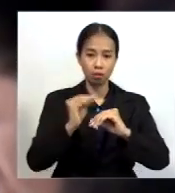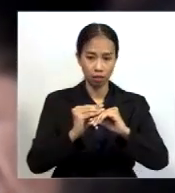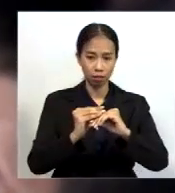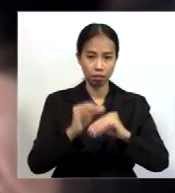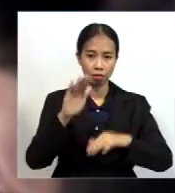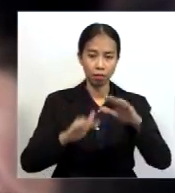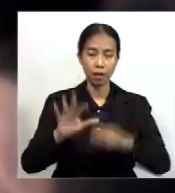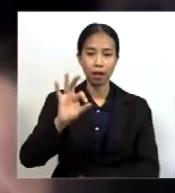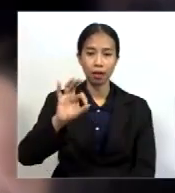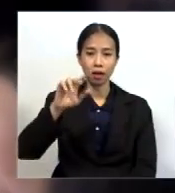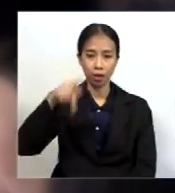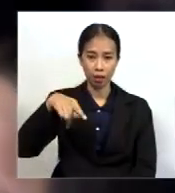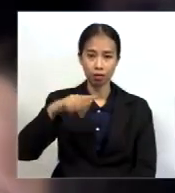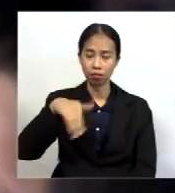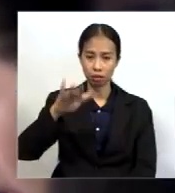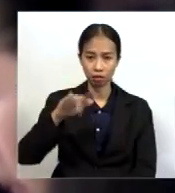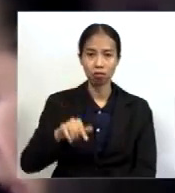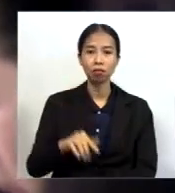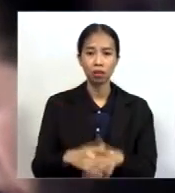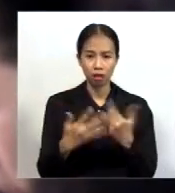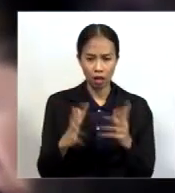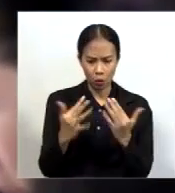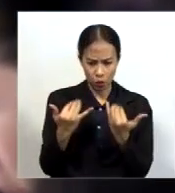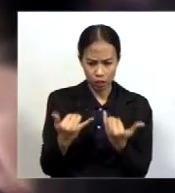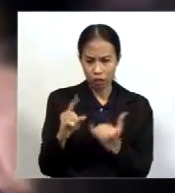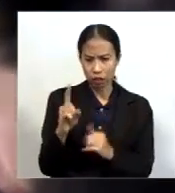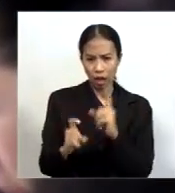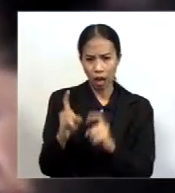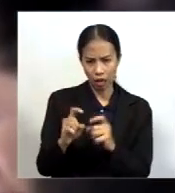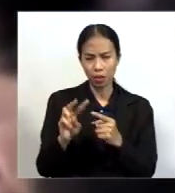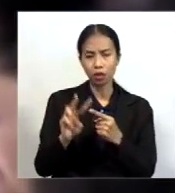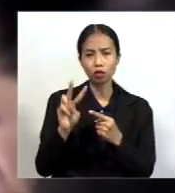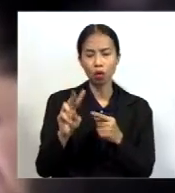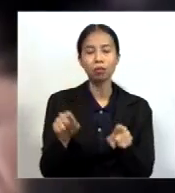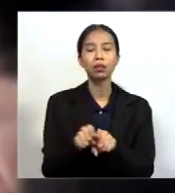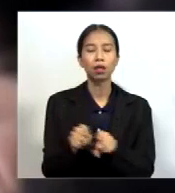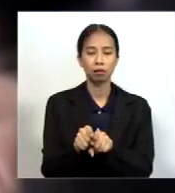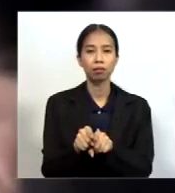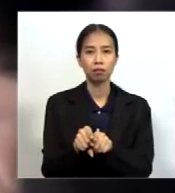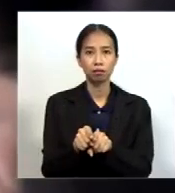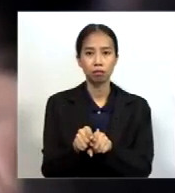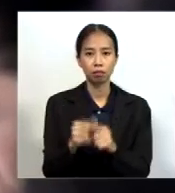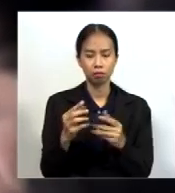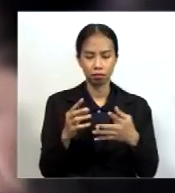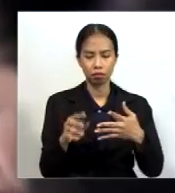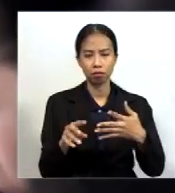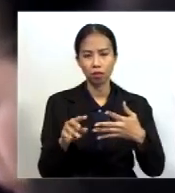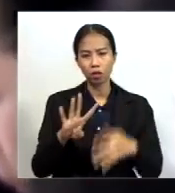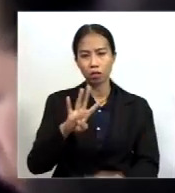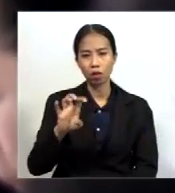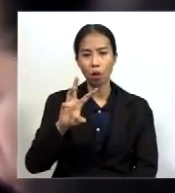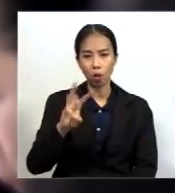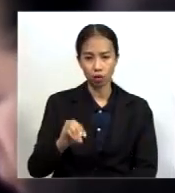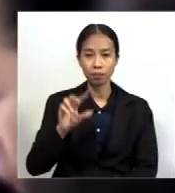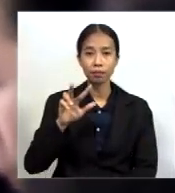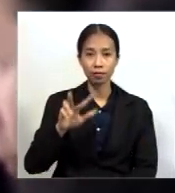ม 9,172 รายนะครับจำนวนผู้เสียชีวิตก็เป็นอันดับ2แล้วนะครับตอนนี้ขึ้นมาเป็น463